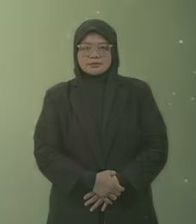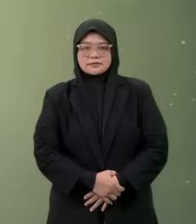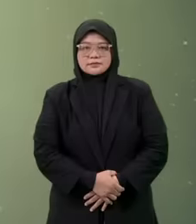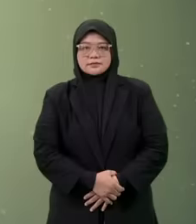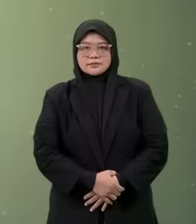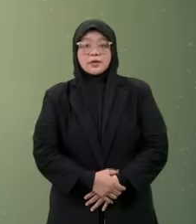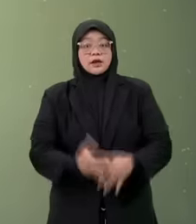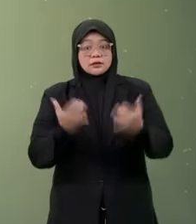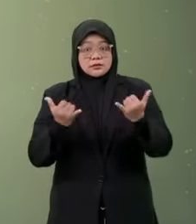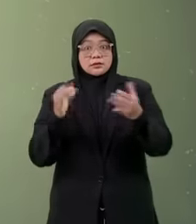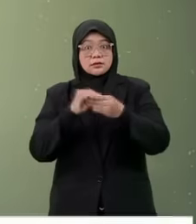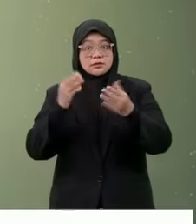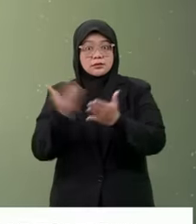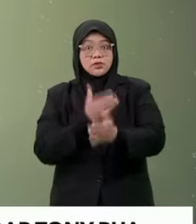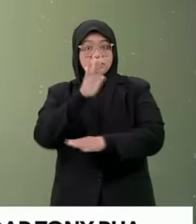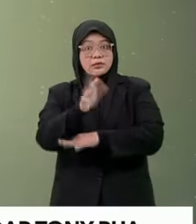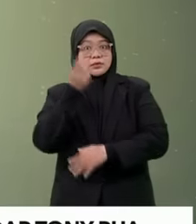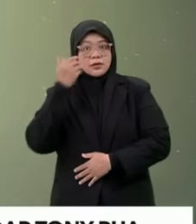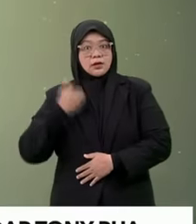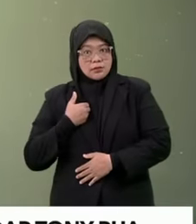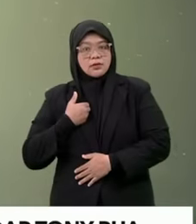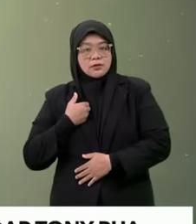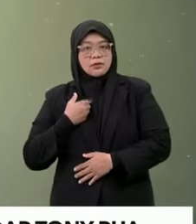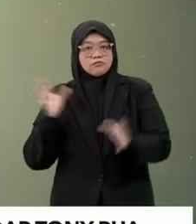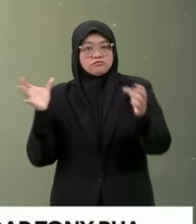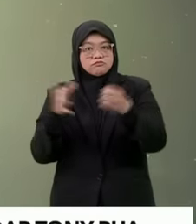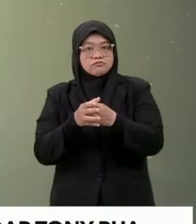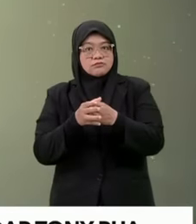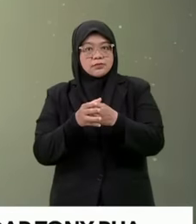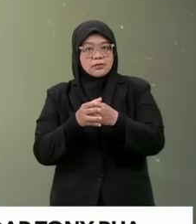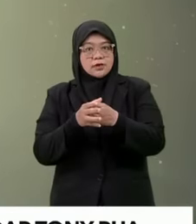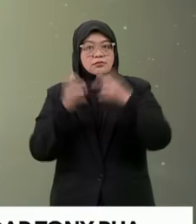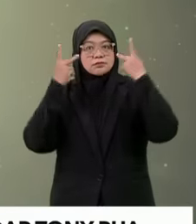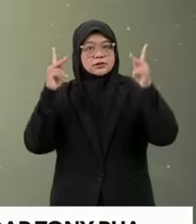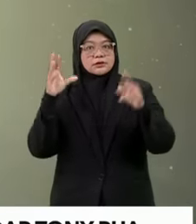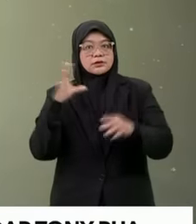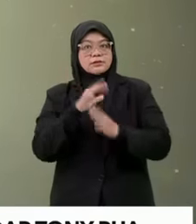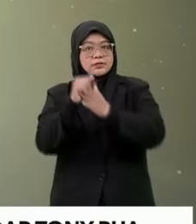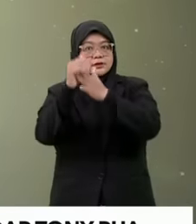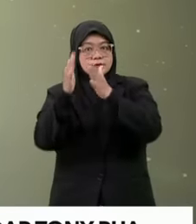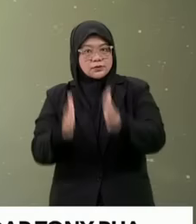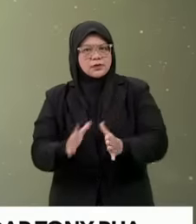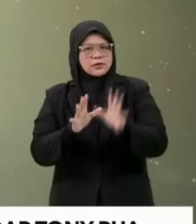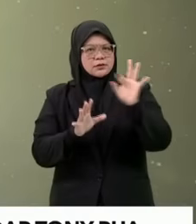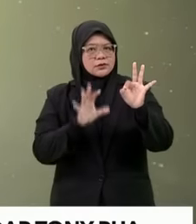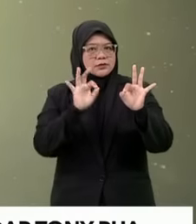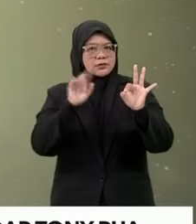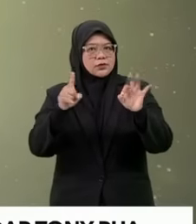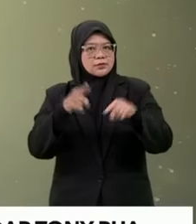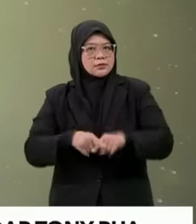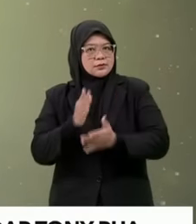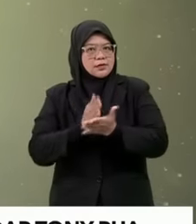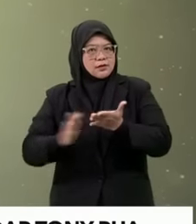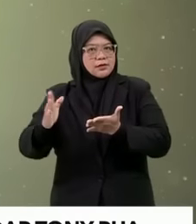ini adalah terkini di mana pada petang tadi telah diadakan Majlis perjumpaan khas presiden dengan kepimpinan utama 191 umno